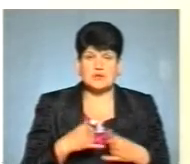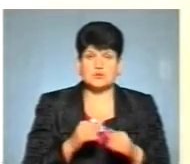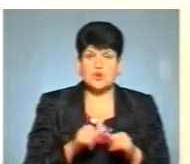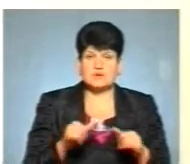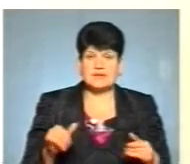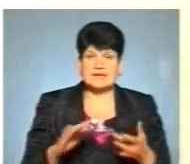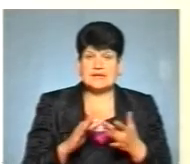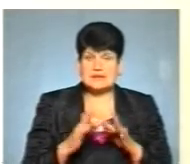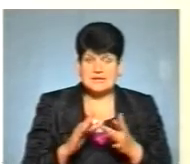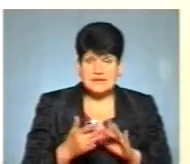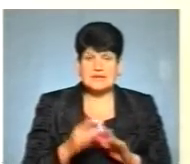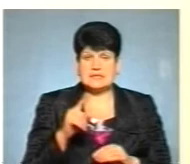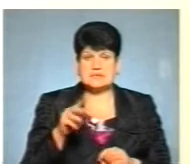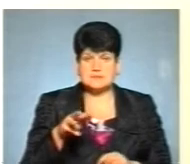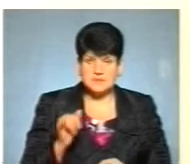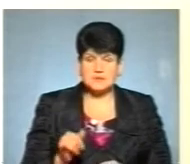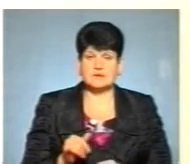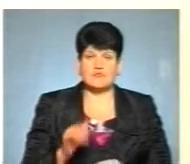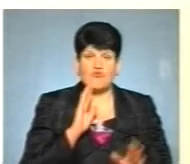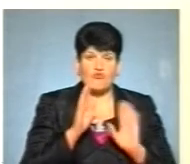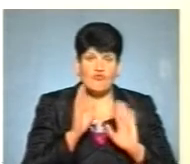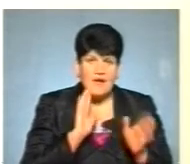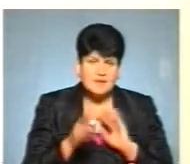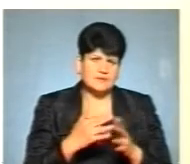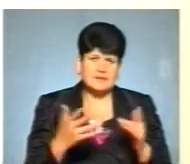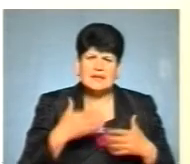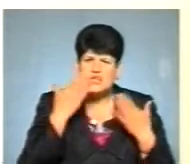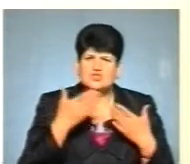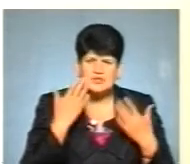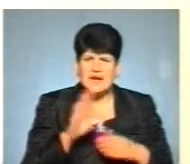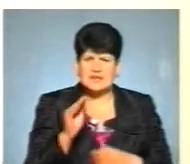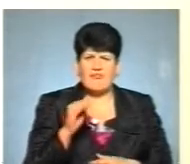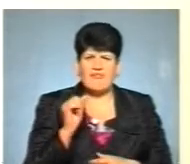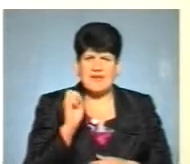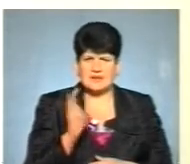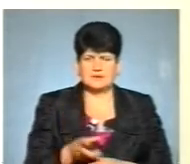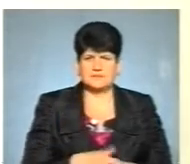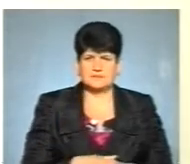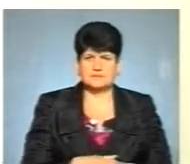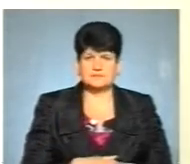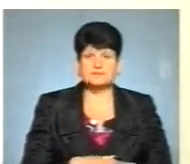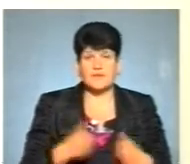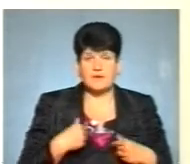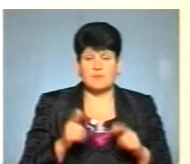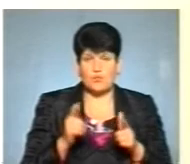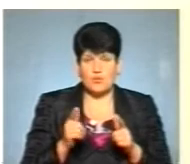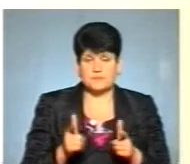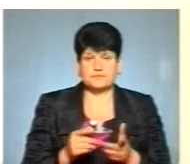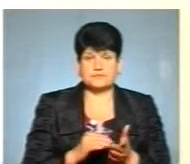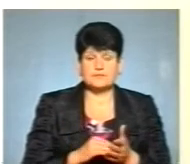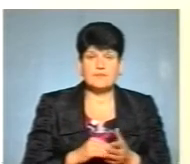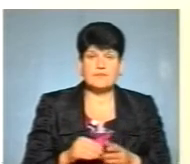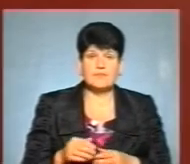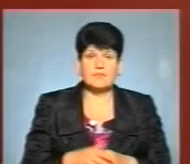інтернет, засоби масової інформації, фейсбуки. Не читайте фейки, розумієте? Я от деколи відписую, на жаль, страхи